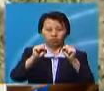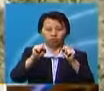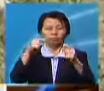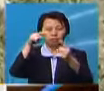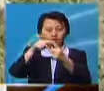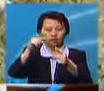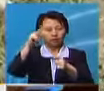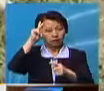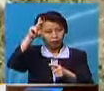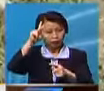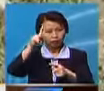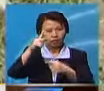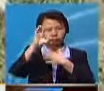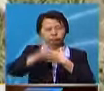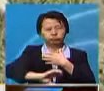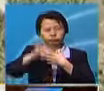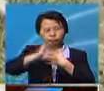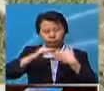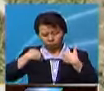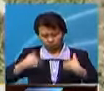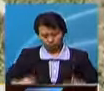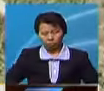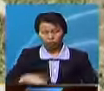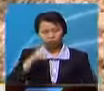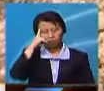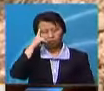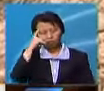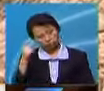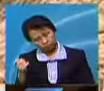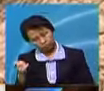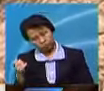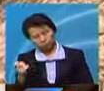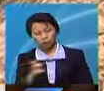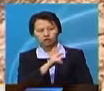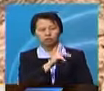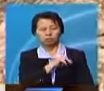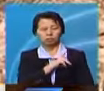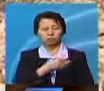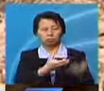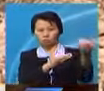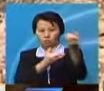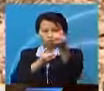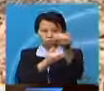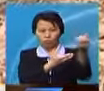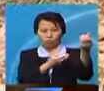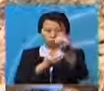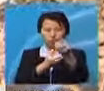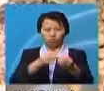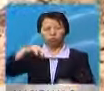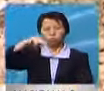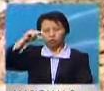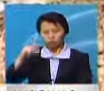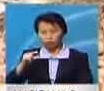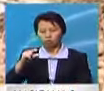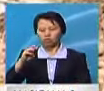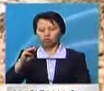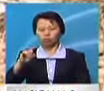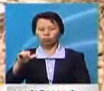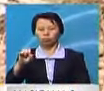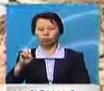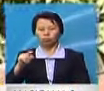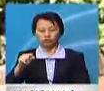Musang mengalami cedera parah pada anggota badan dan tidak sedarkan diri. Ketua Operasi Balai Bomba dan Penyelamat Gua Musang, Muhammad Zawawi Yusof